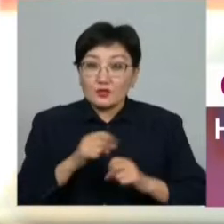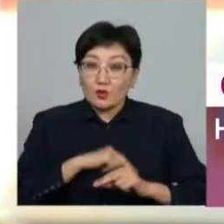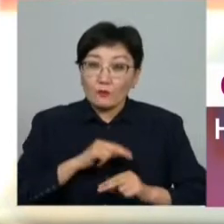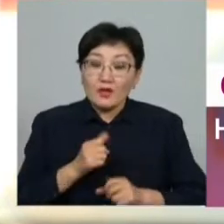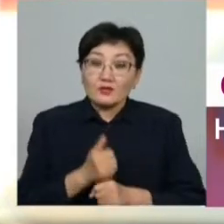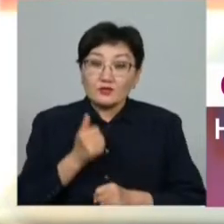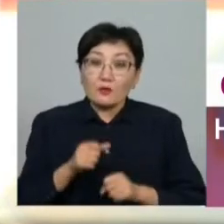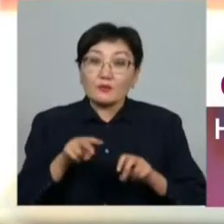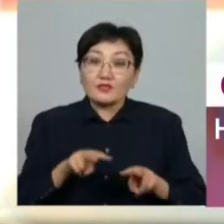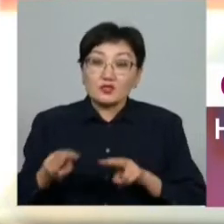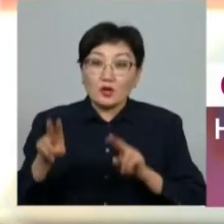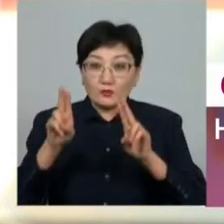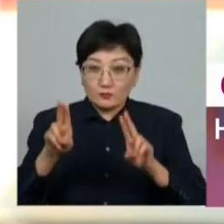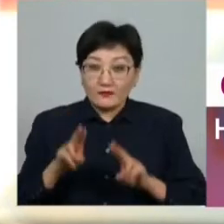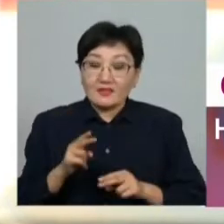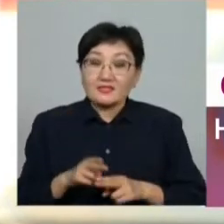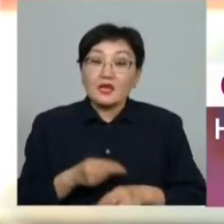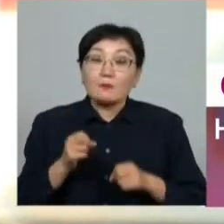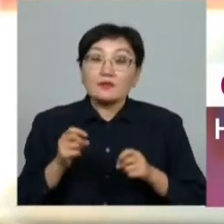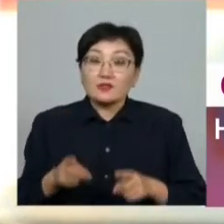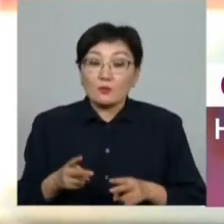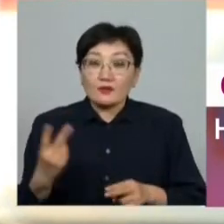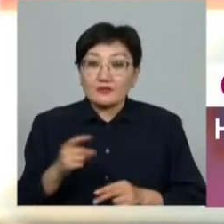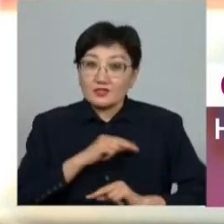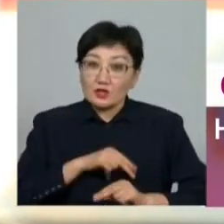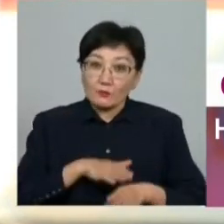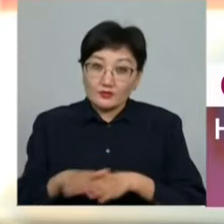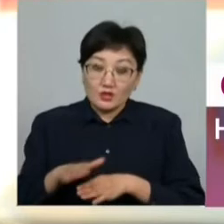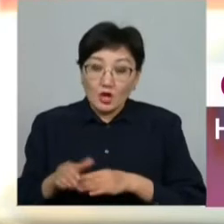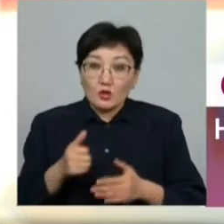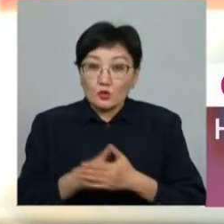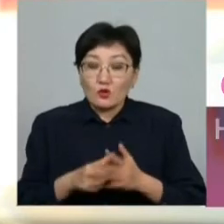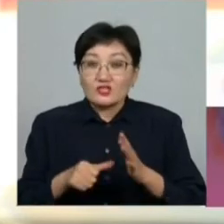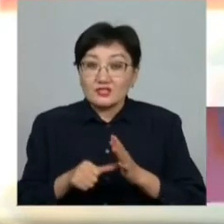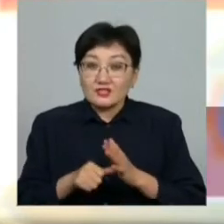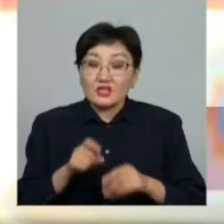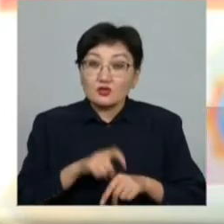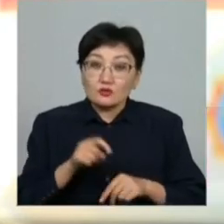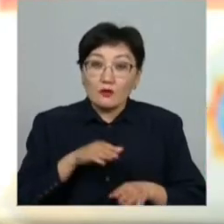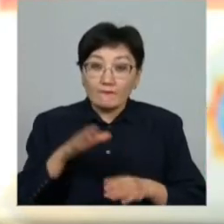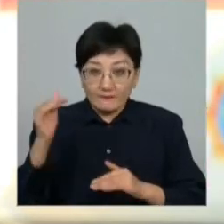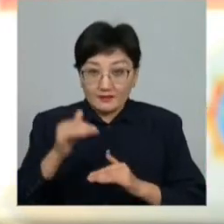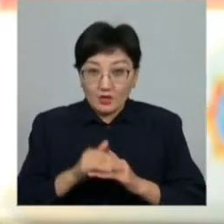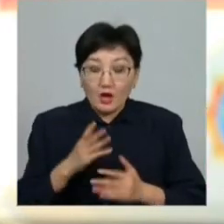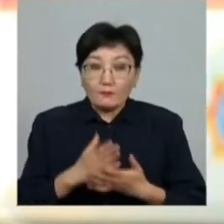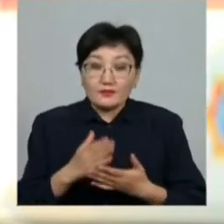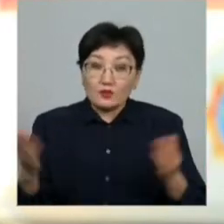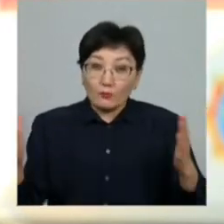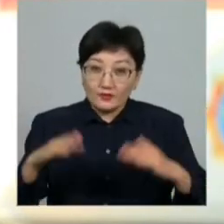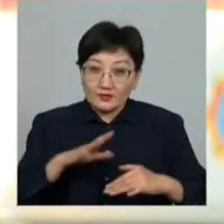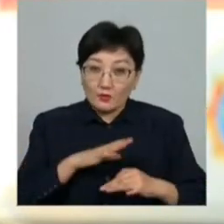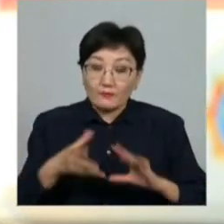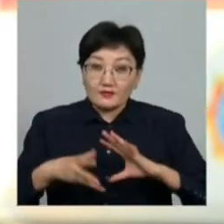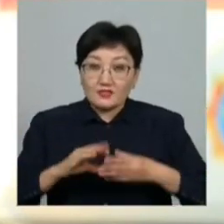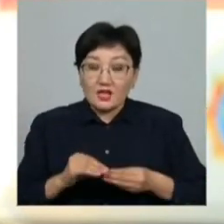соблюдая правила техники безопасности первые работы были выполнены до шести часов вечера есть мнение что обрушение произошло в результате